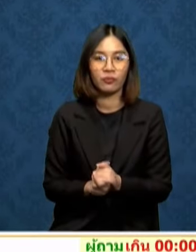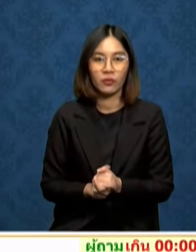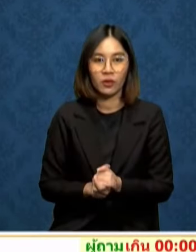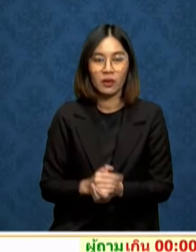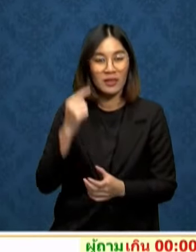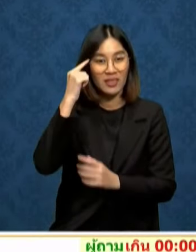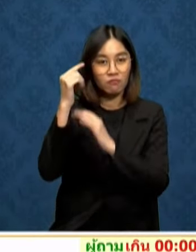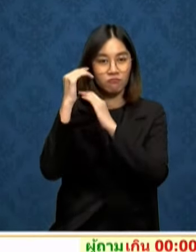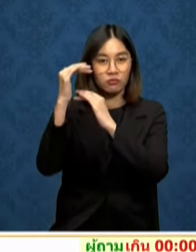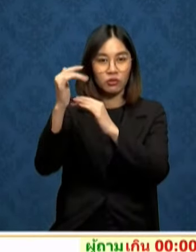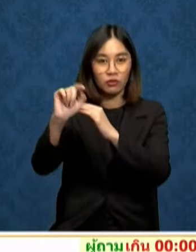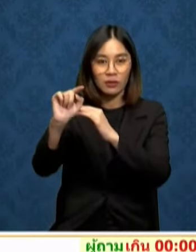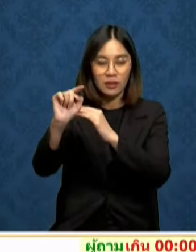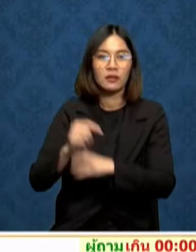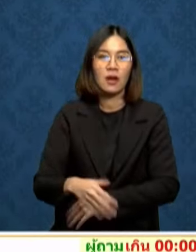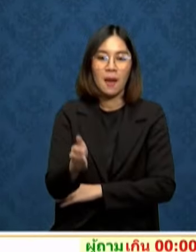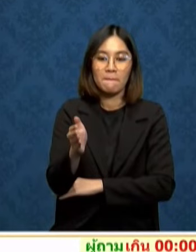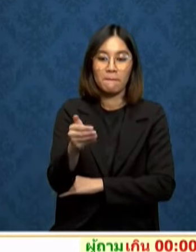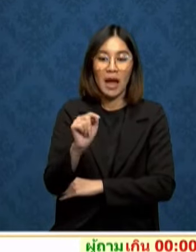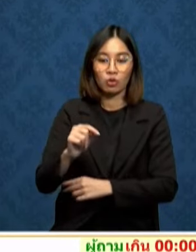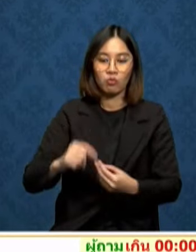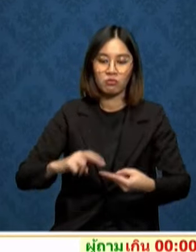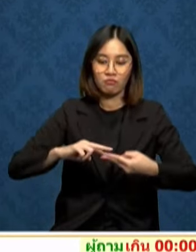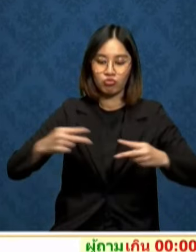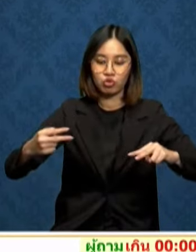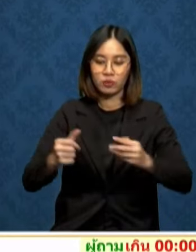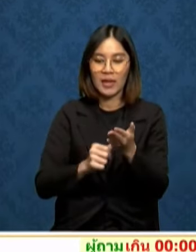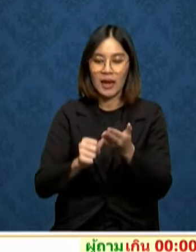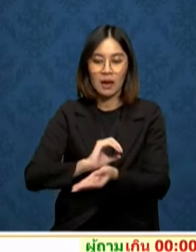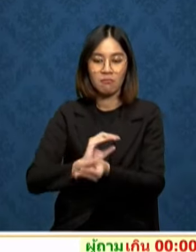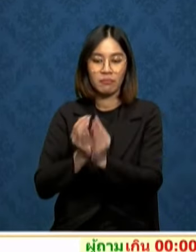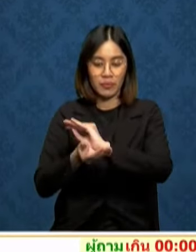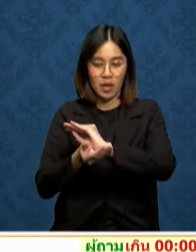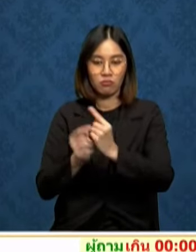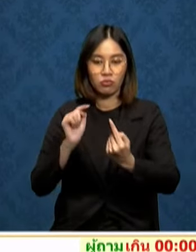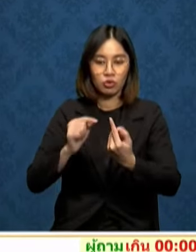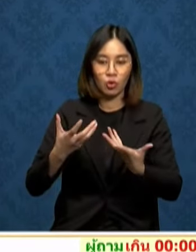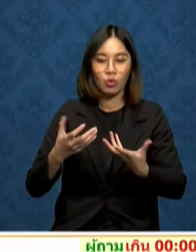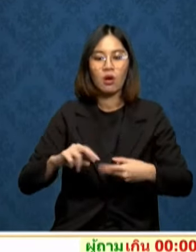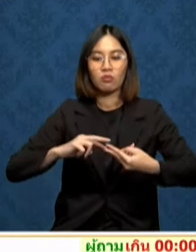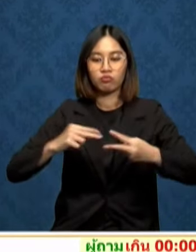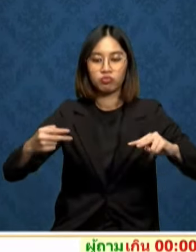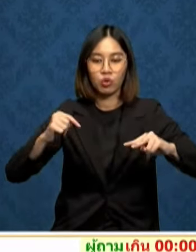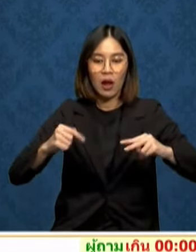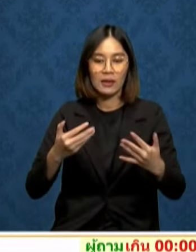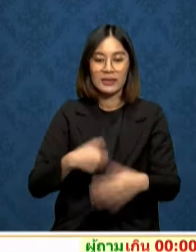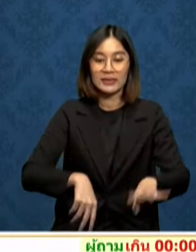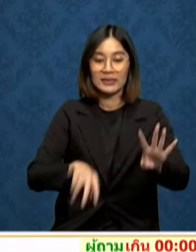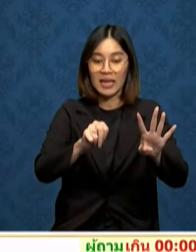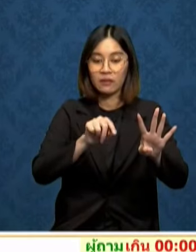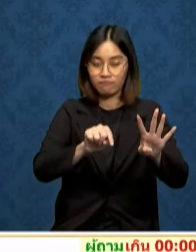เราคาดว่านะครับปลาที่จะผ่านการปรับเปลี่ยนโครโมโซมนะครับการเหนี่ยวนำชุดโครโมโซมเป็น 4N